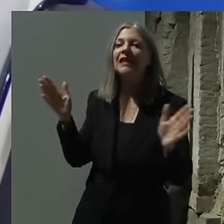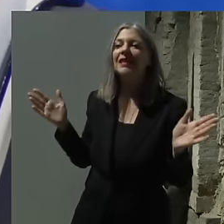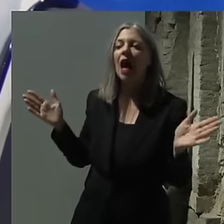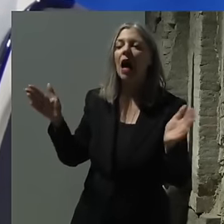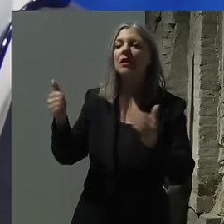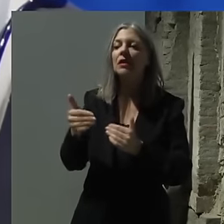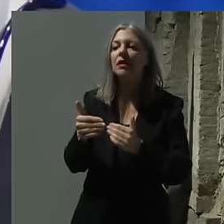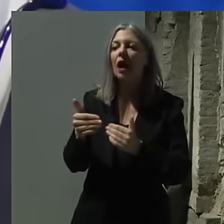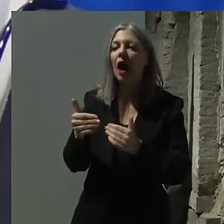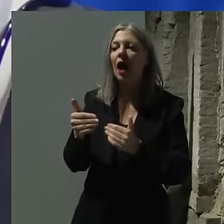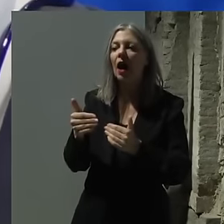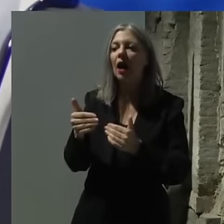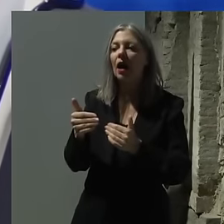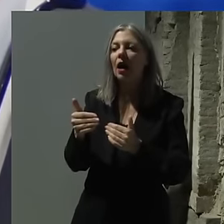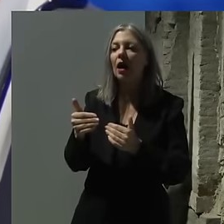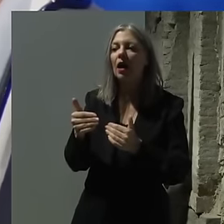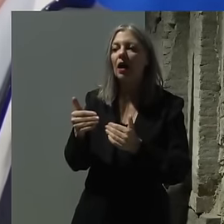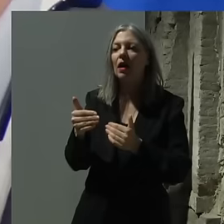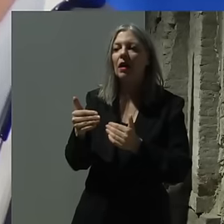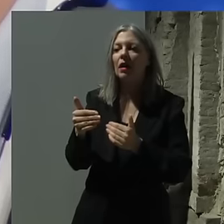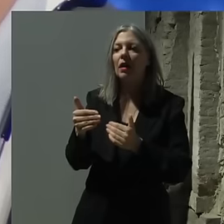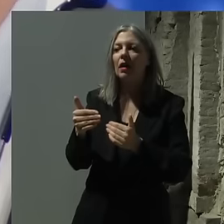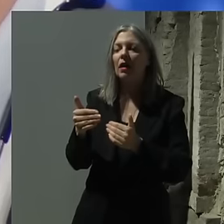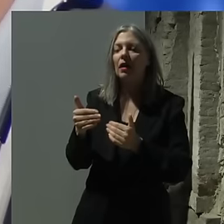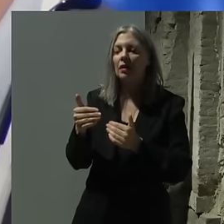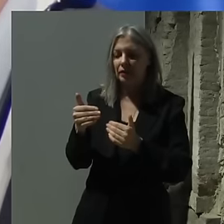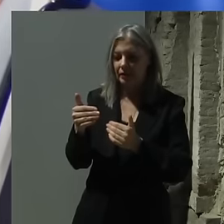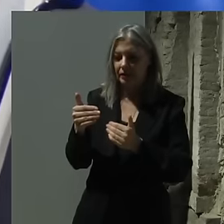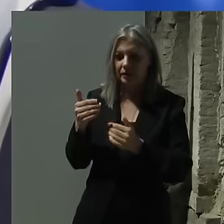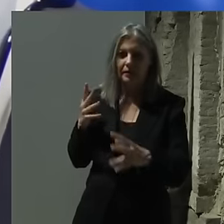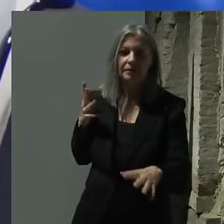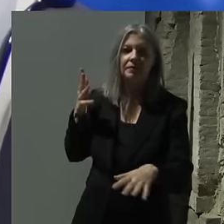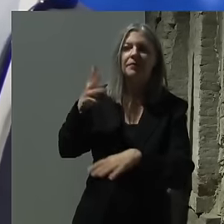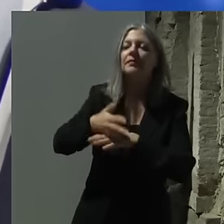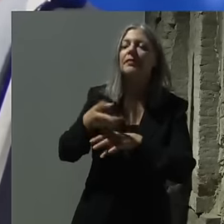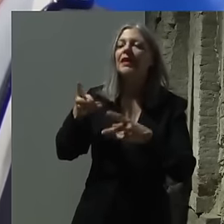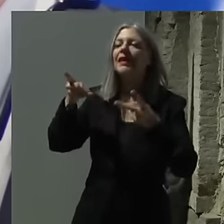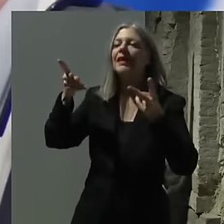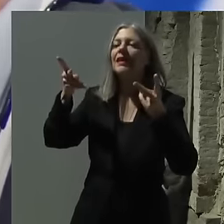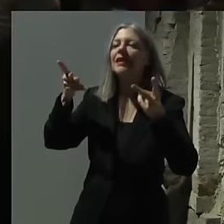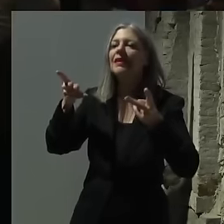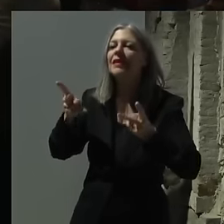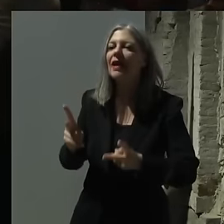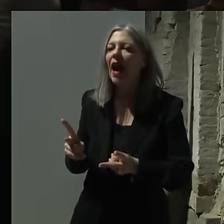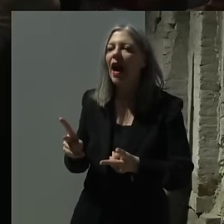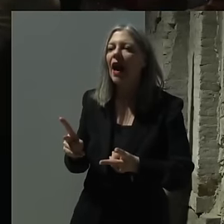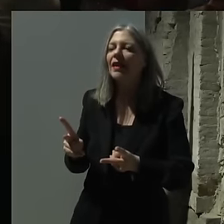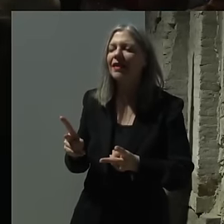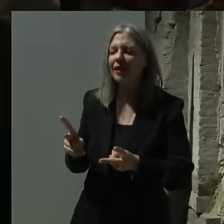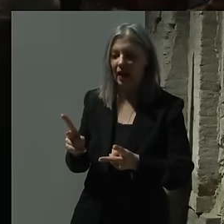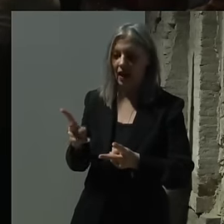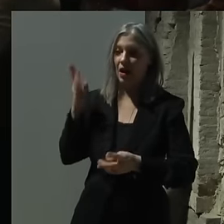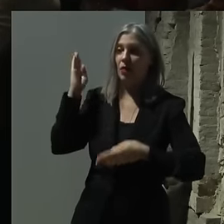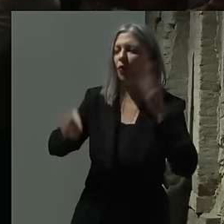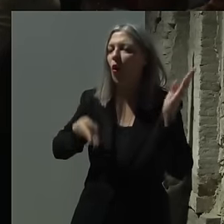mi legano a una sedia e lì si mettono a picchiare schiaffi, pugni, tirate di capelli, calci